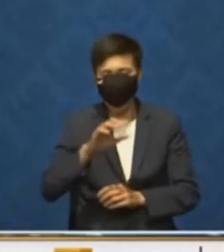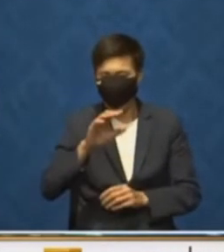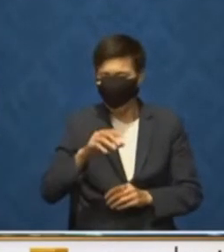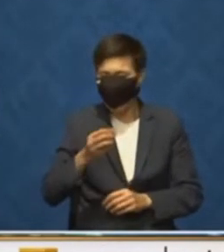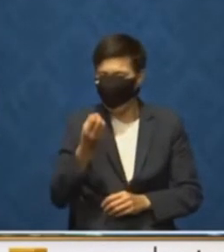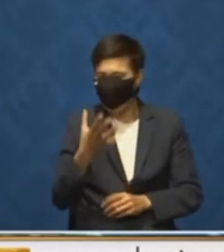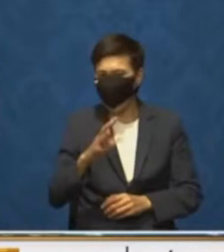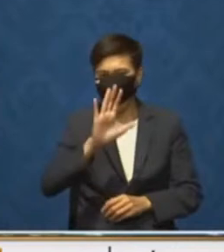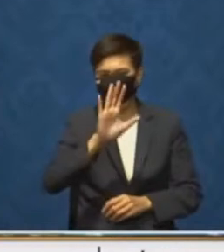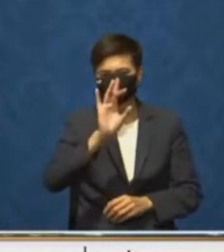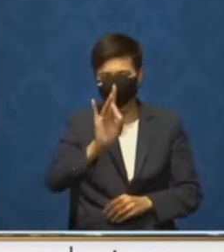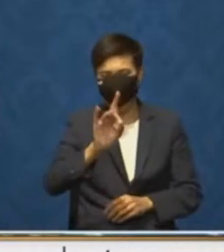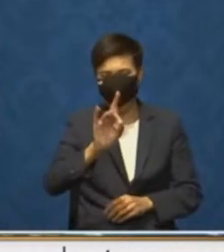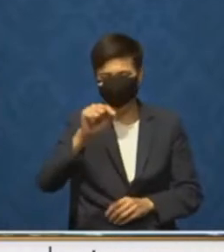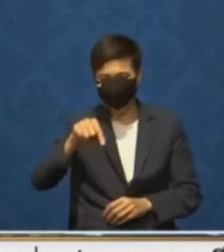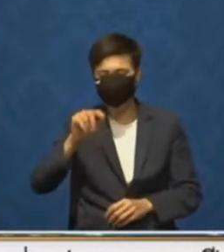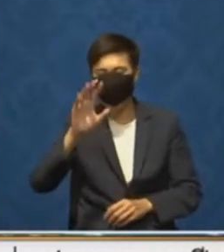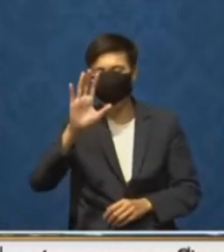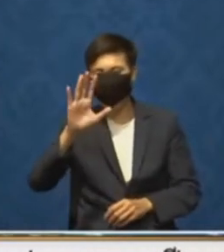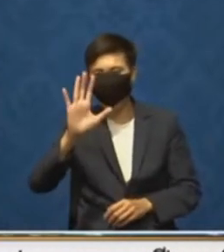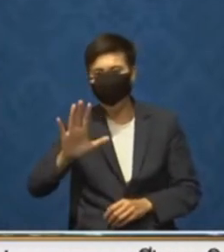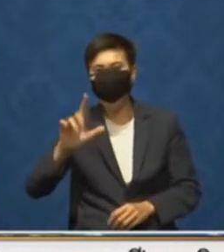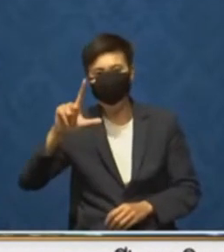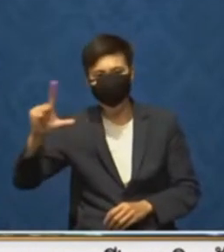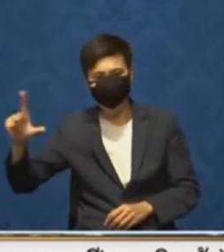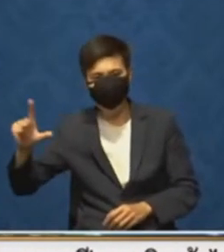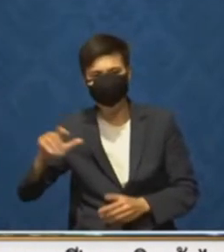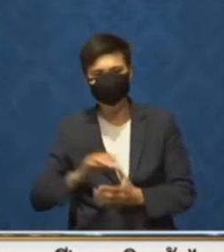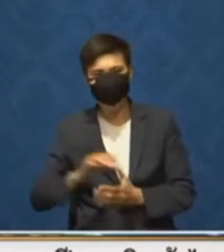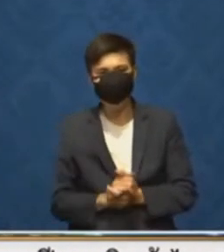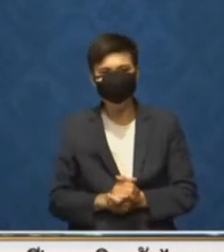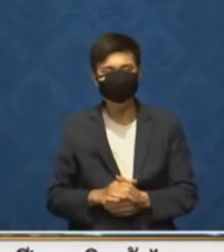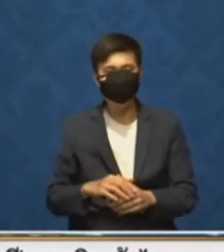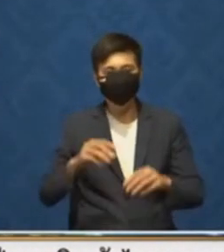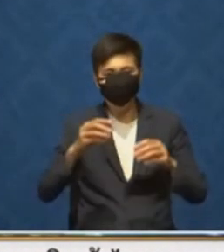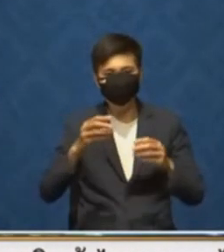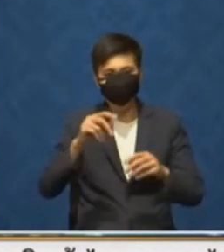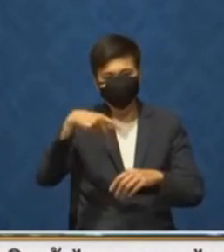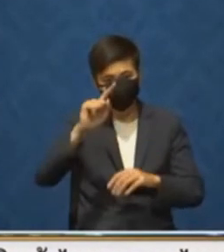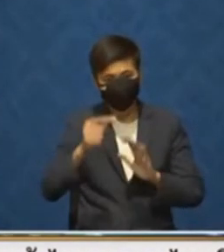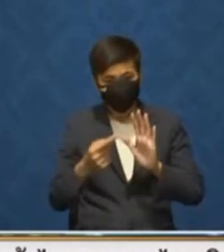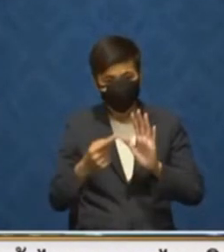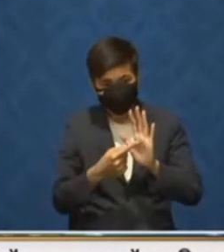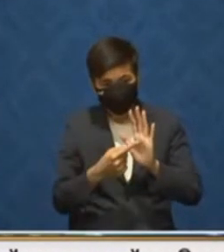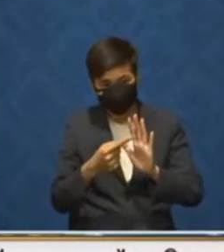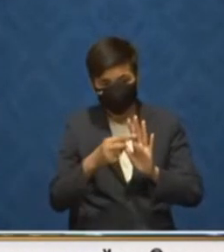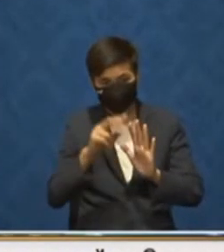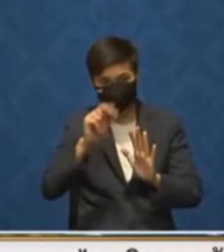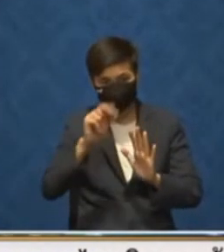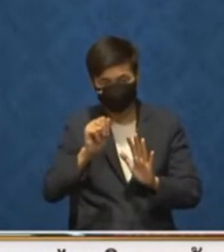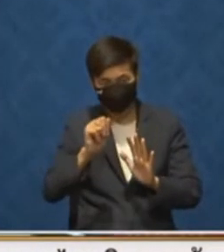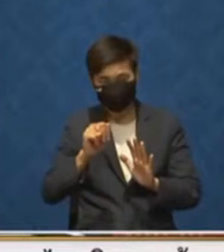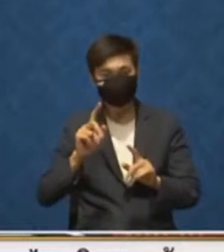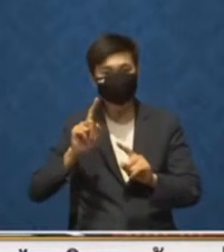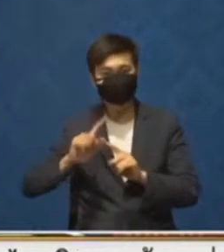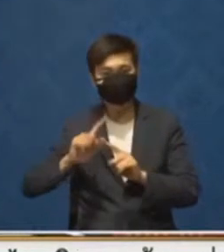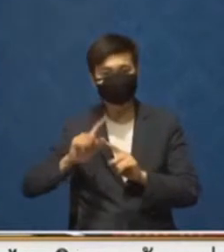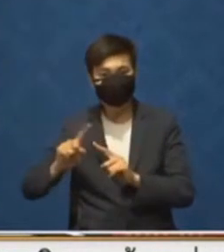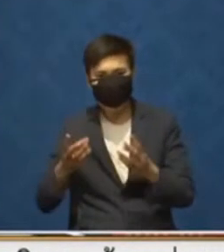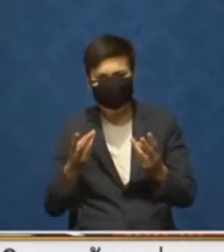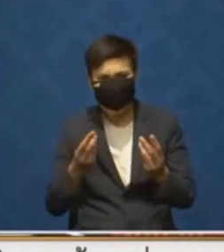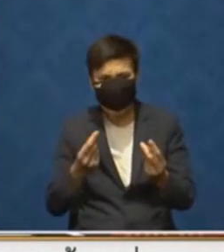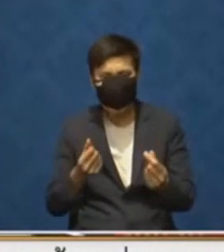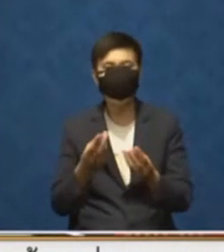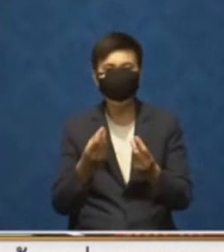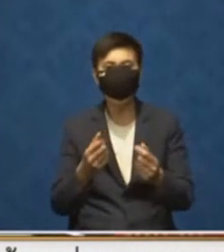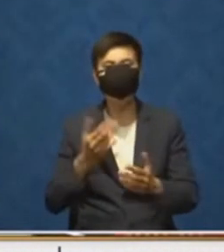ถ้าเหล็กขึ้นไป 50เปอร์เซ็นต์แล้วค่าปูด้วยขึ้นไปเองเสร็จไปแล้วประกาศไปแล้วเวนคืนที่ดินก็ไม่ได้ทิ้งก็มีแต่ขึ้นเกิดขึ้น